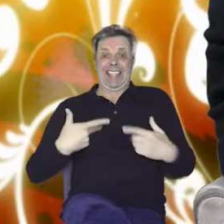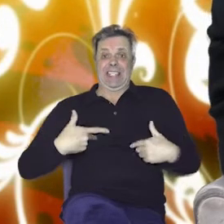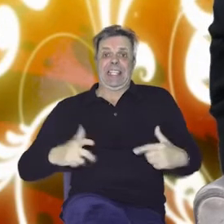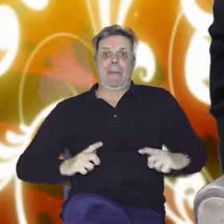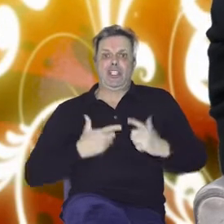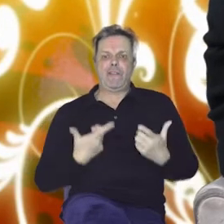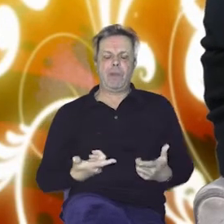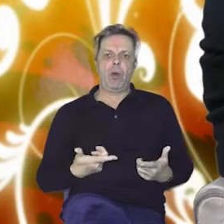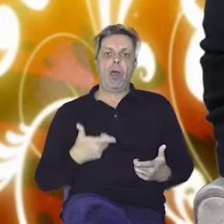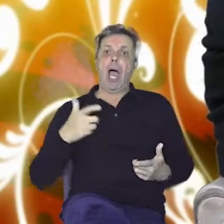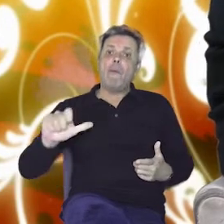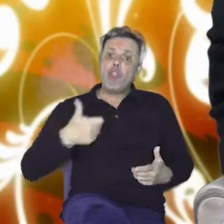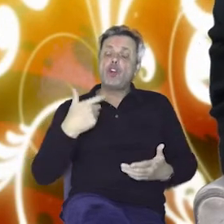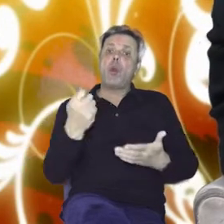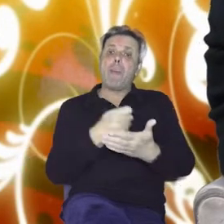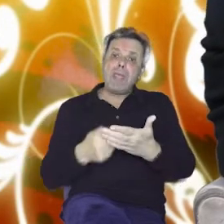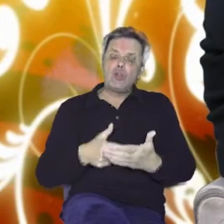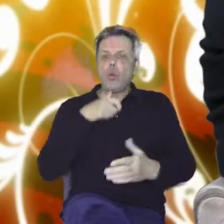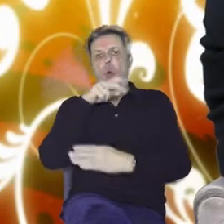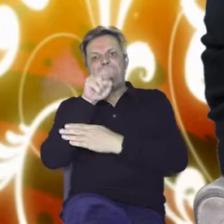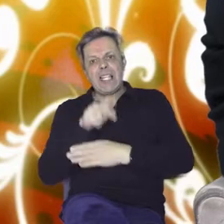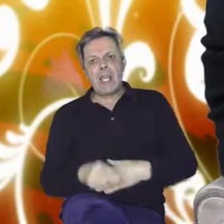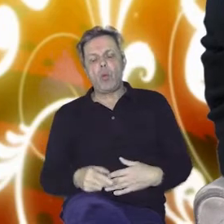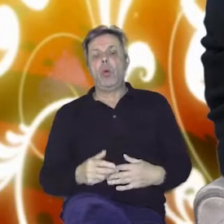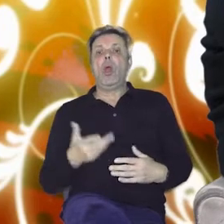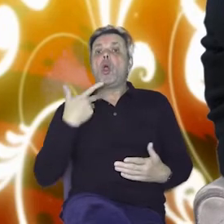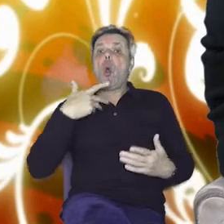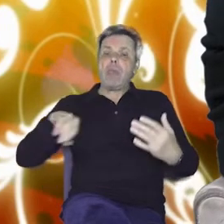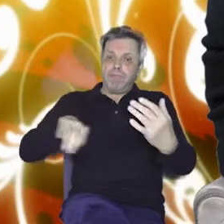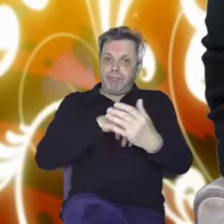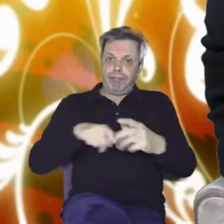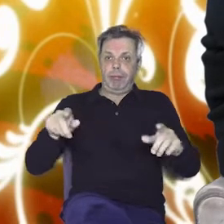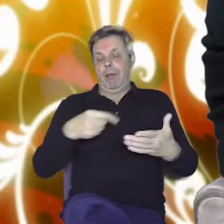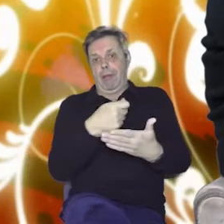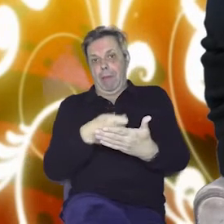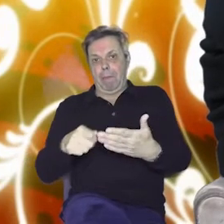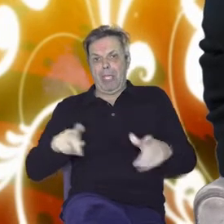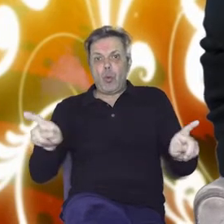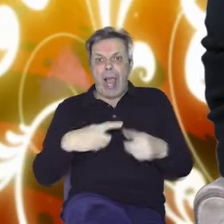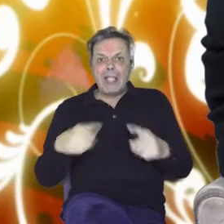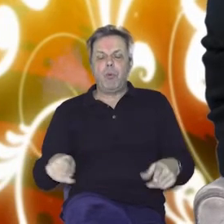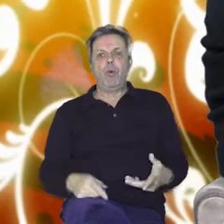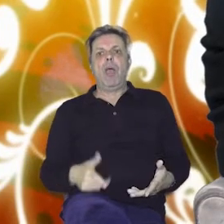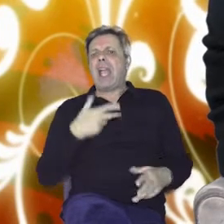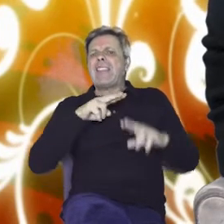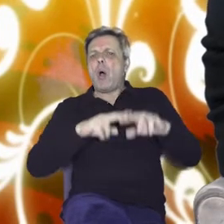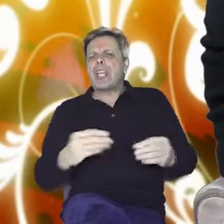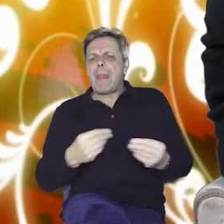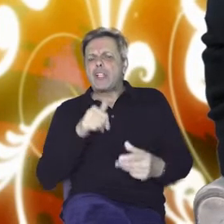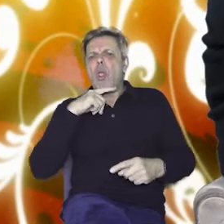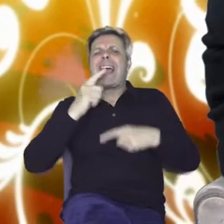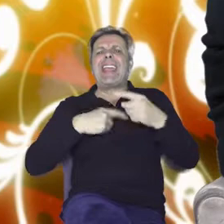a ovi još koji pišu ili koji slikaju ili koji skladaju, kad nešto njihovo ostane i kad generacije iza